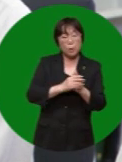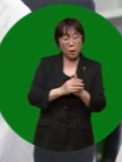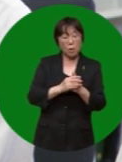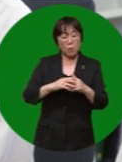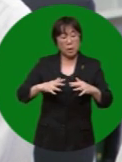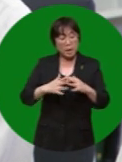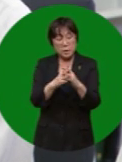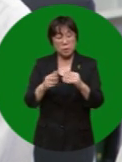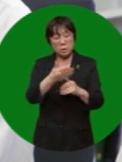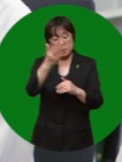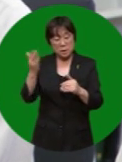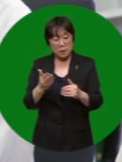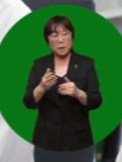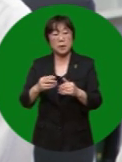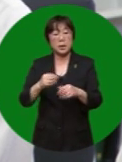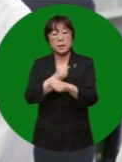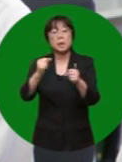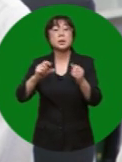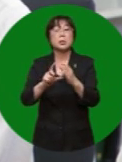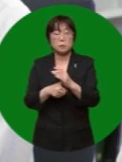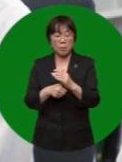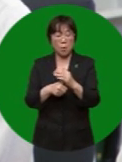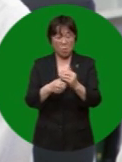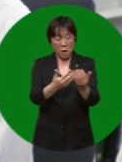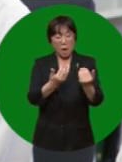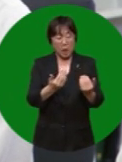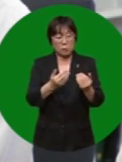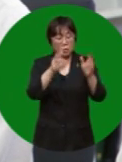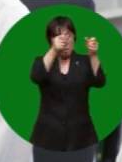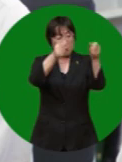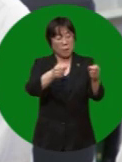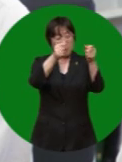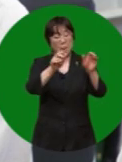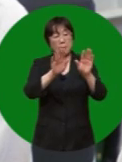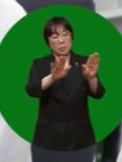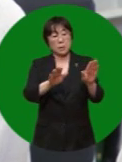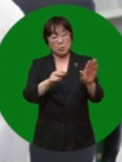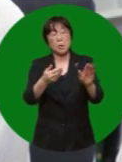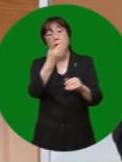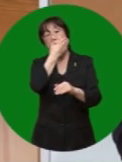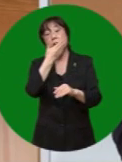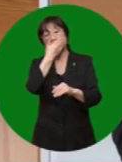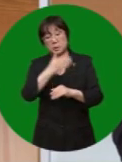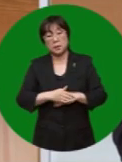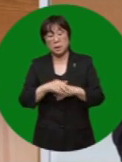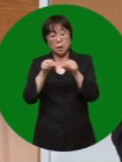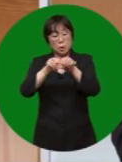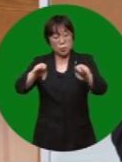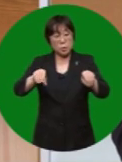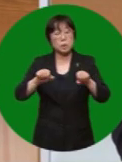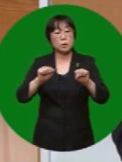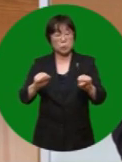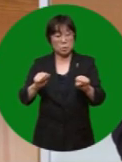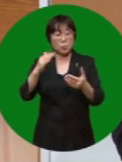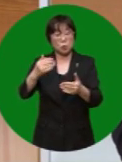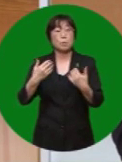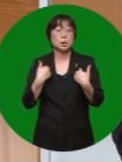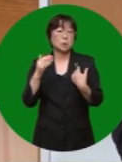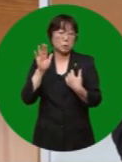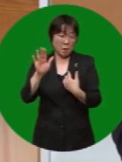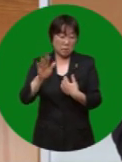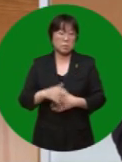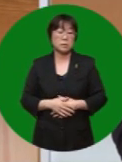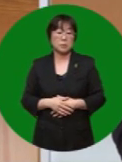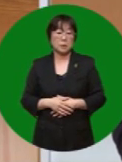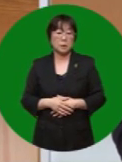建築全体でできないとしても、家具の固定をすることが大事だということを周知をすることも必要であると思い